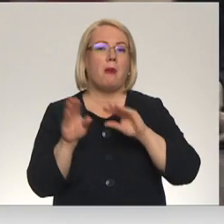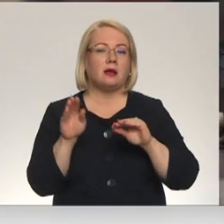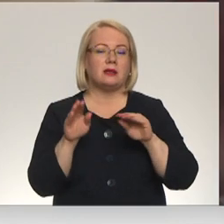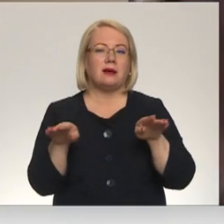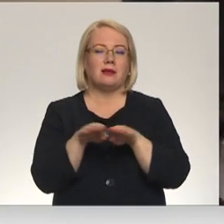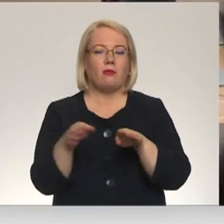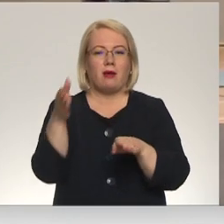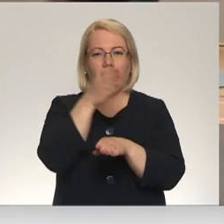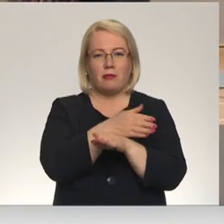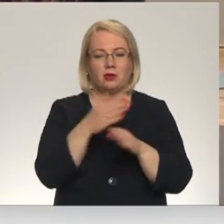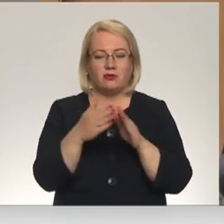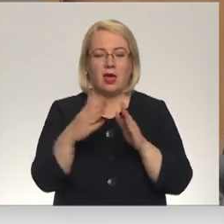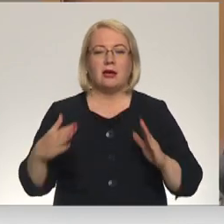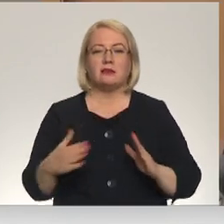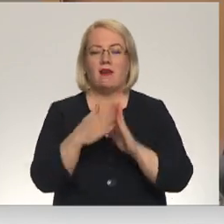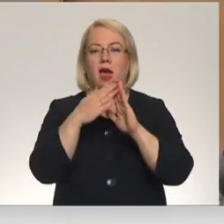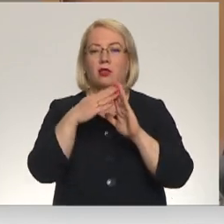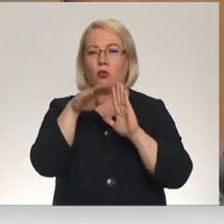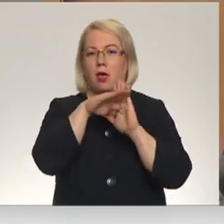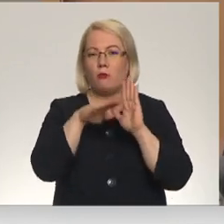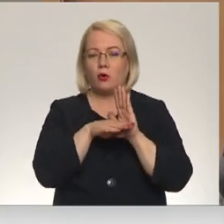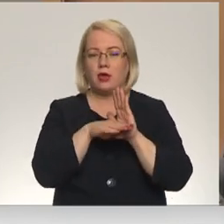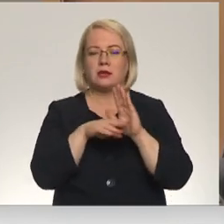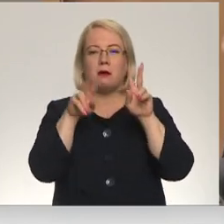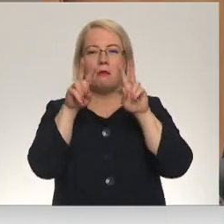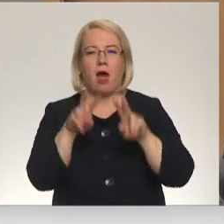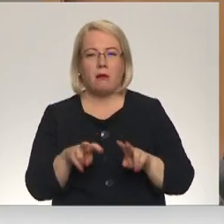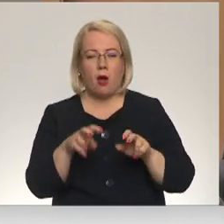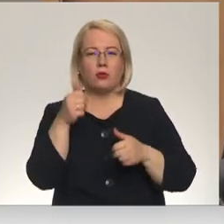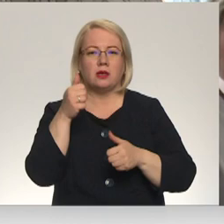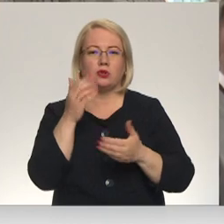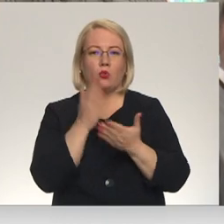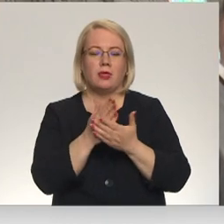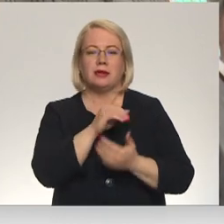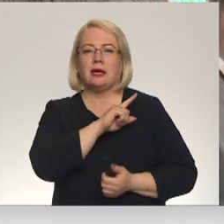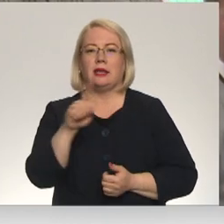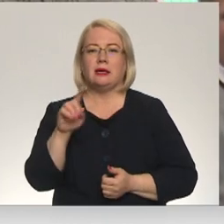svētkos. Svētku repertuāru pārbaudas dejotājiem dažādos Latvijas novados notiks līdz